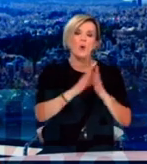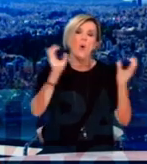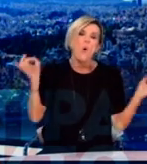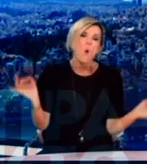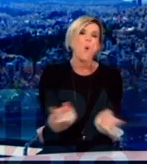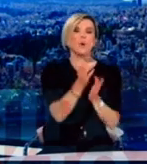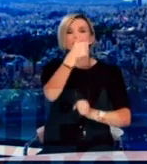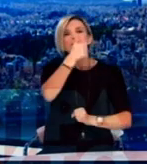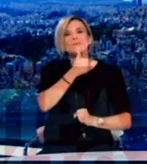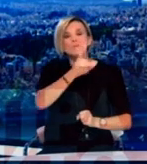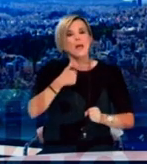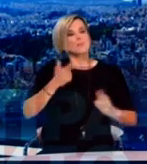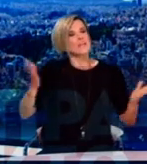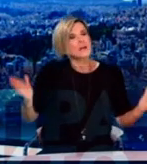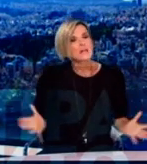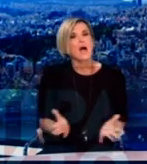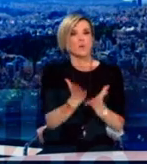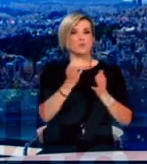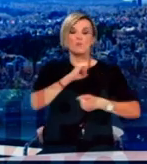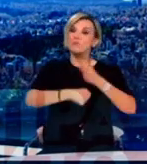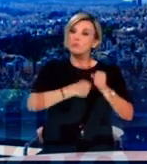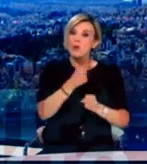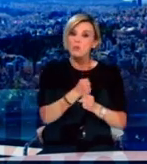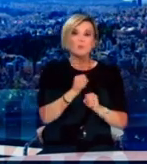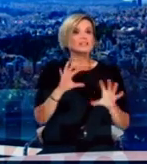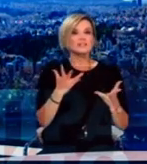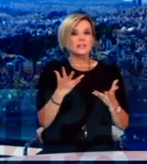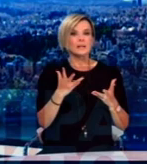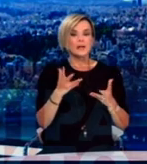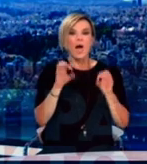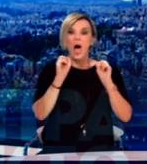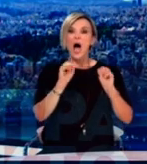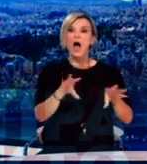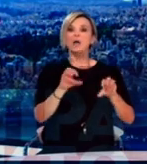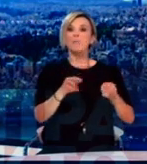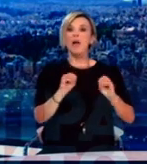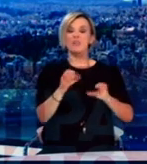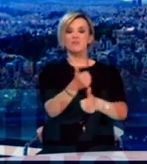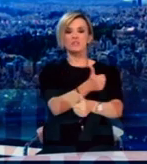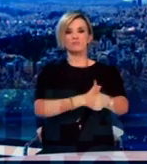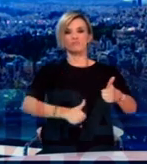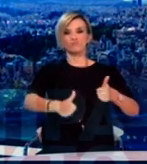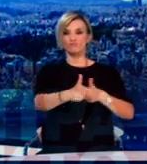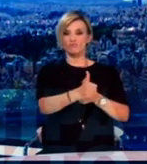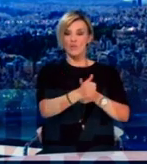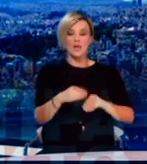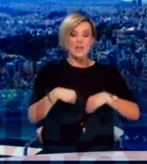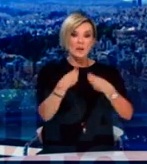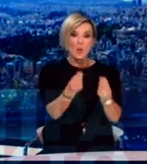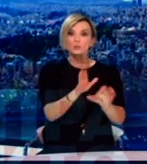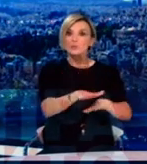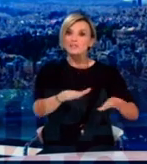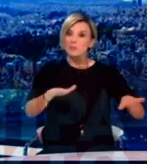μας, ό,τι είναι ανθρωπίνως δυνατό, για να κρατήσουμε την εκπαιδευτική διαδικασία ζωντανή. Για να επιτρέψουμε στα παιδιά μας